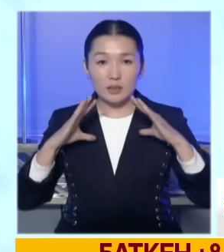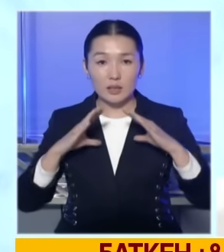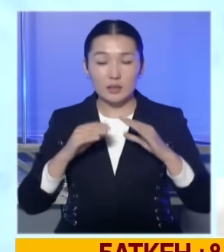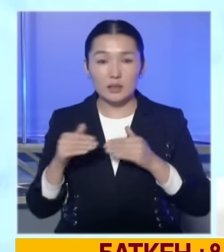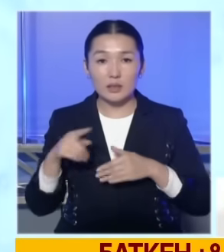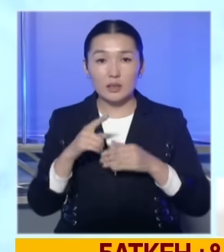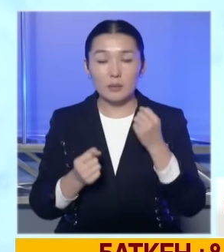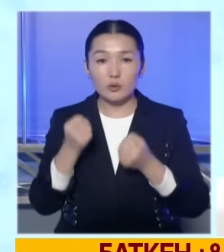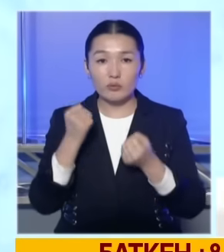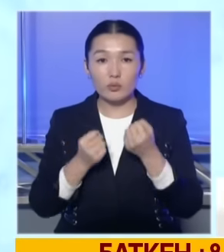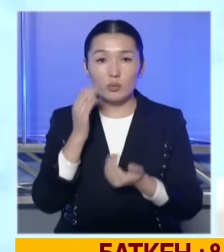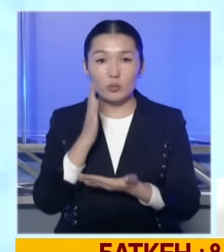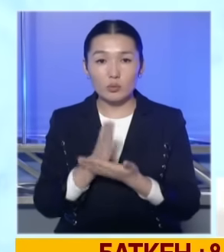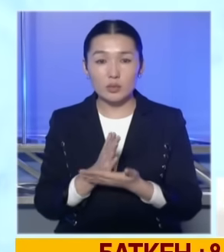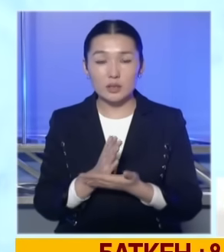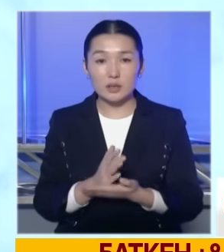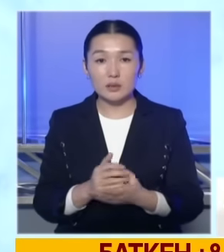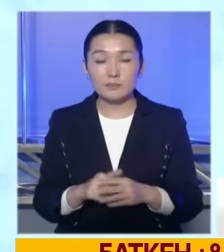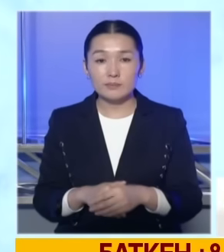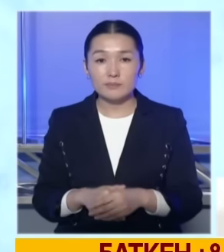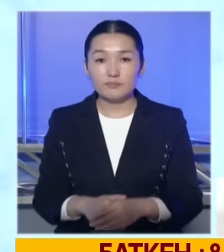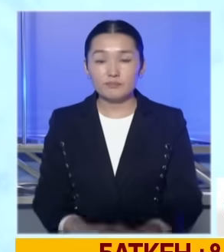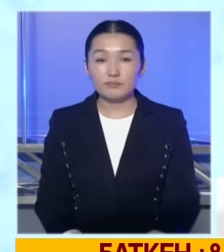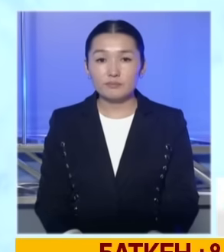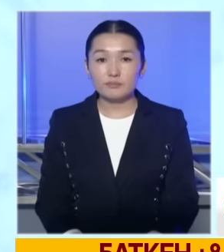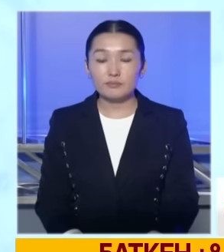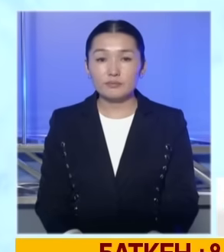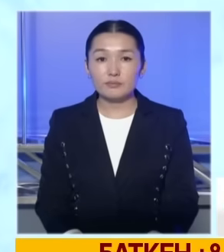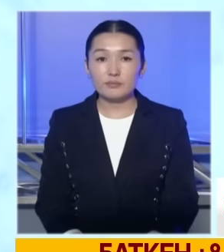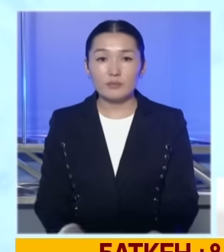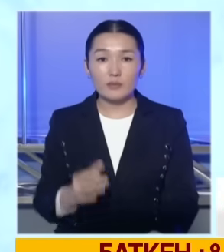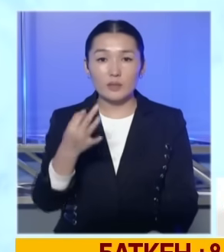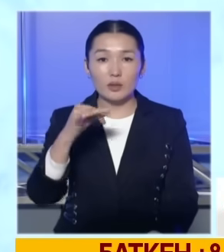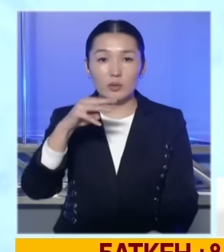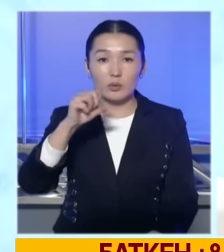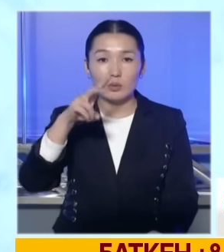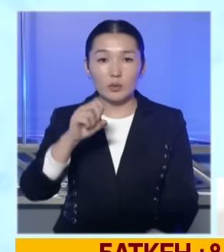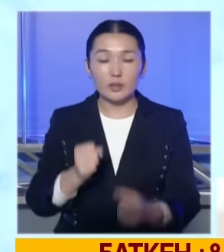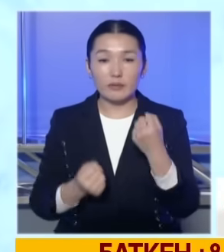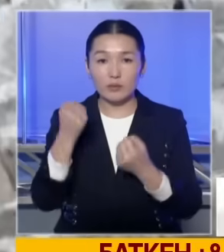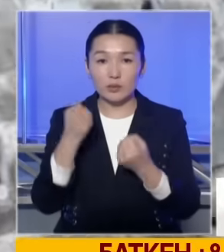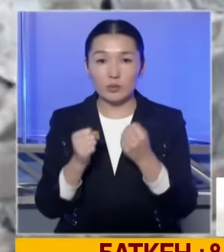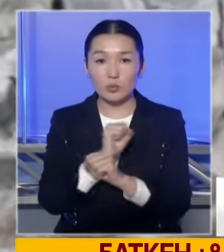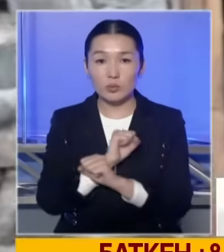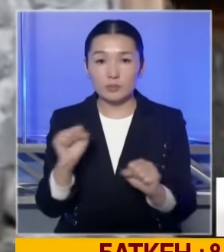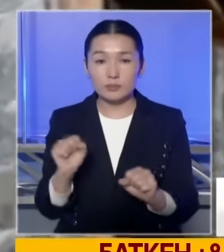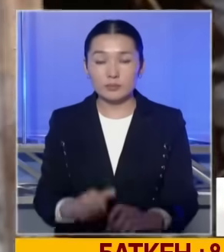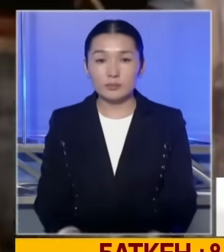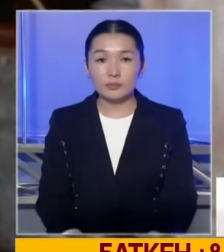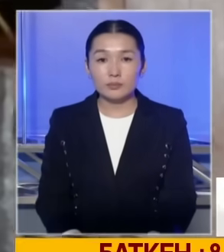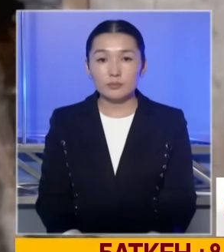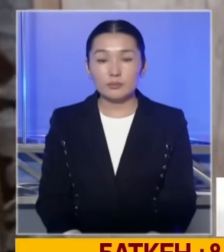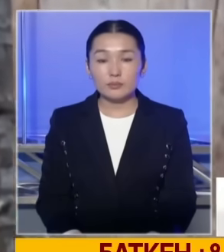чейин актала деген участка бар, ошого чейин каттам бар. Бир жанында ушу койталдан берден да каттам азырынча ачылды.